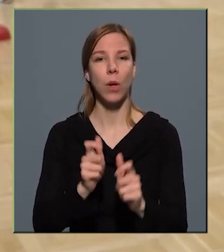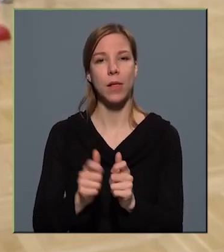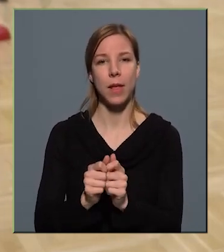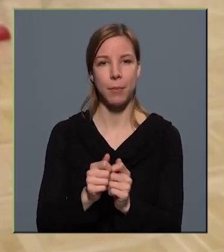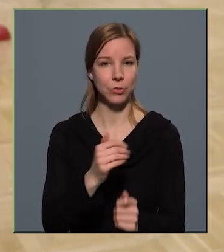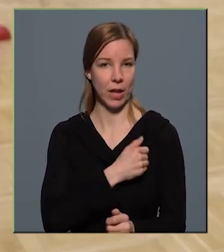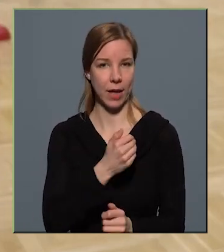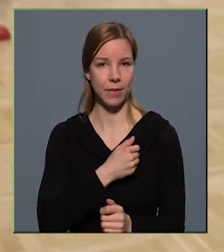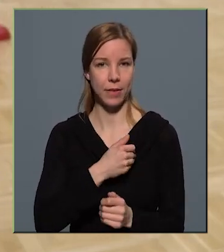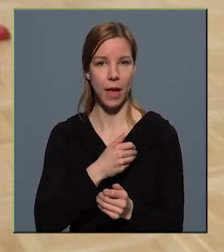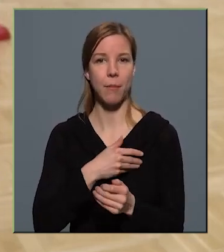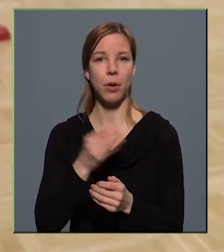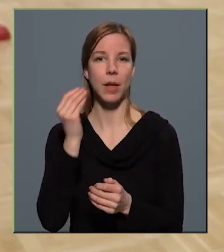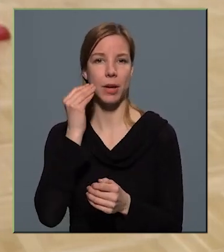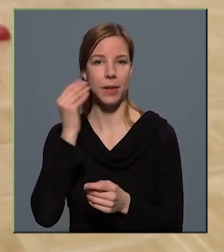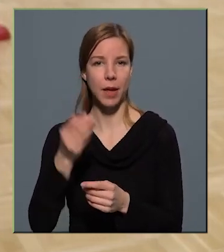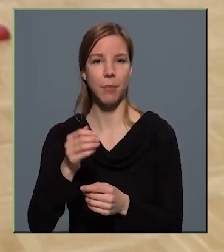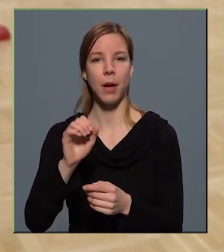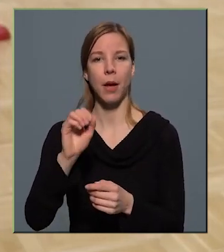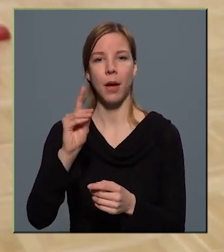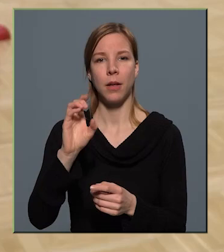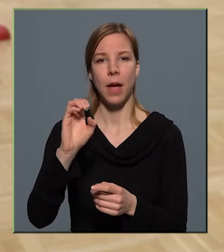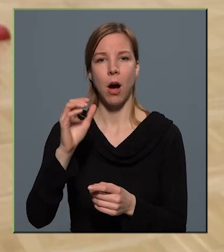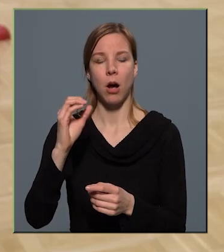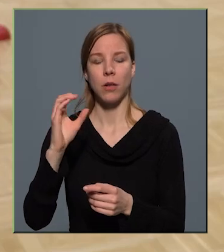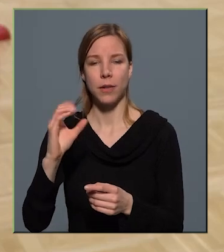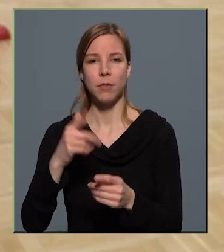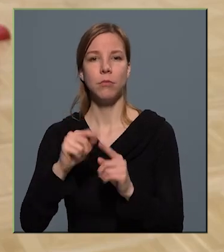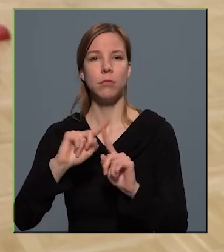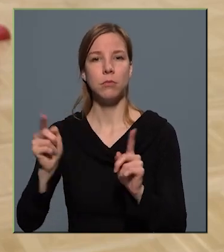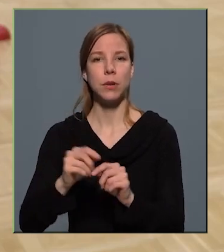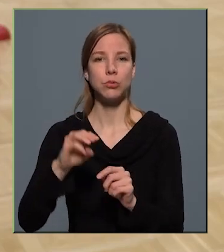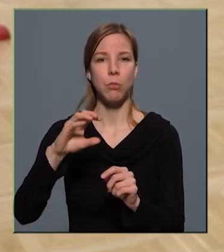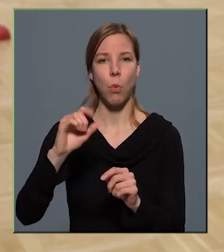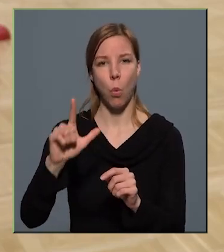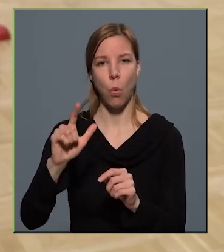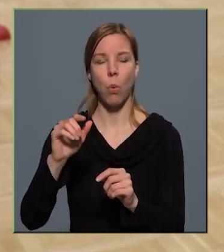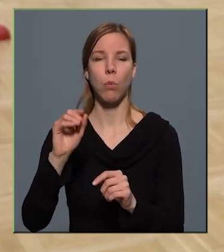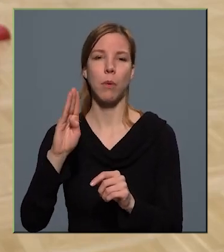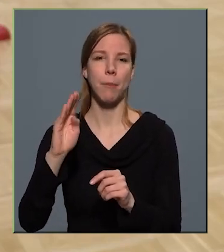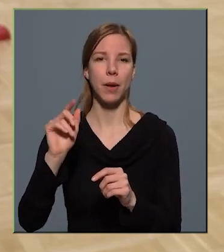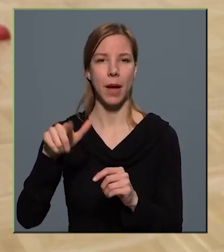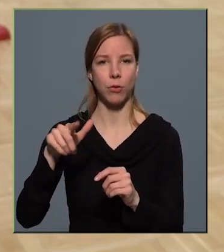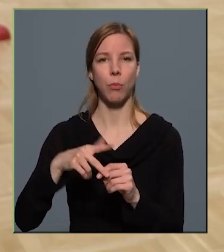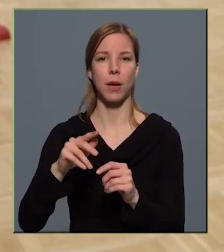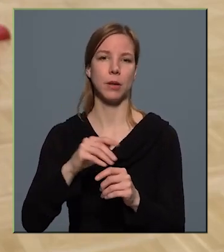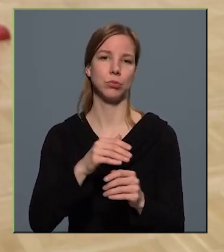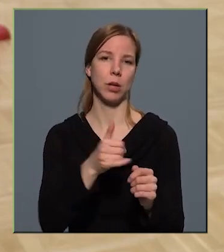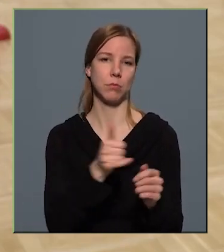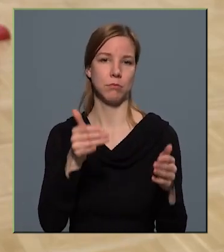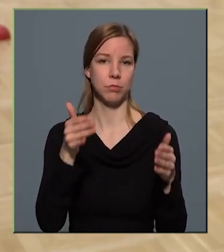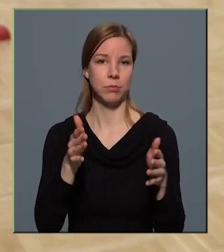Deac-ban játszottam, sőt voltunk a MOL NB2-ben is egy szezont, és hát mindig is nagyon szerettem, aztán